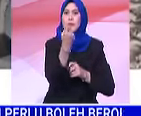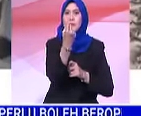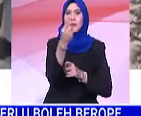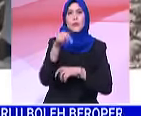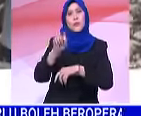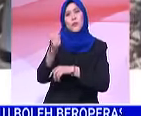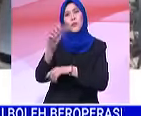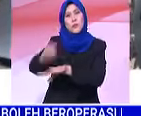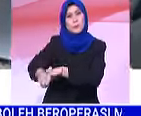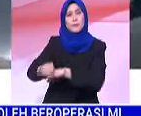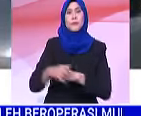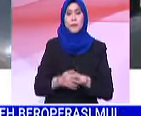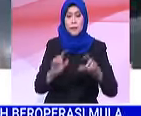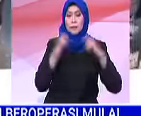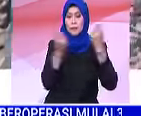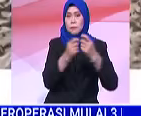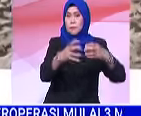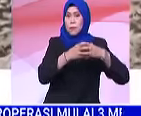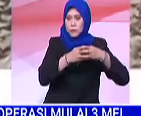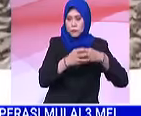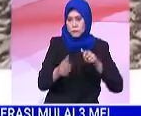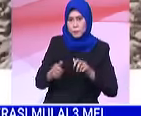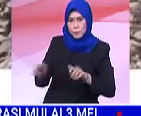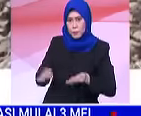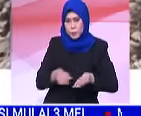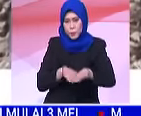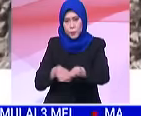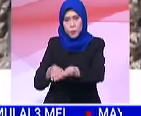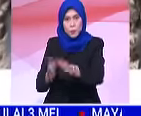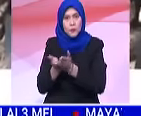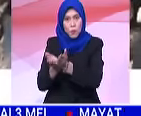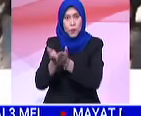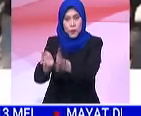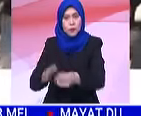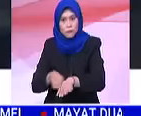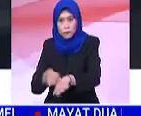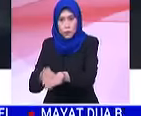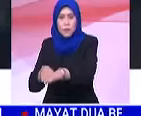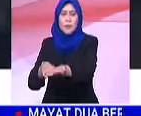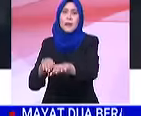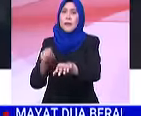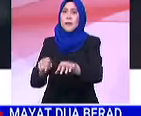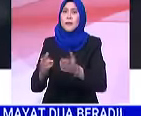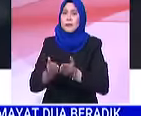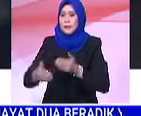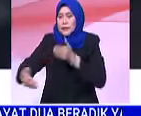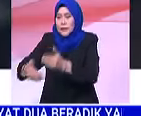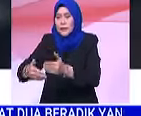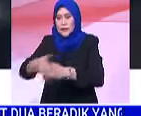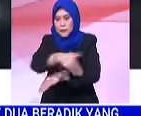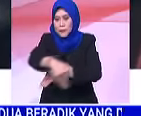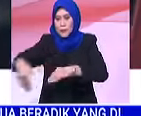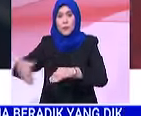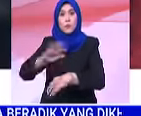11.10 malam. Pasukan khas itu kemudian mengekori bot berkenaan sehingga kumpulan penyeludup itu merapat di tebing Sungai Pengkalan Datu,